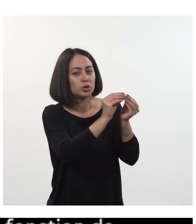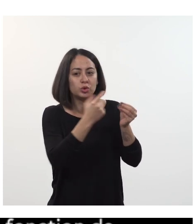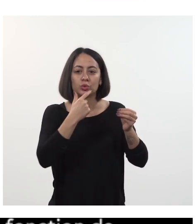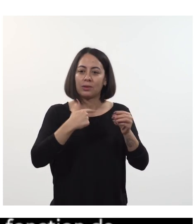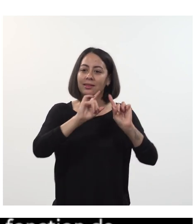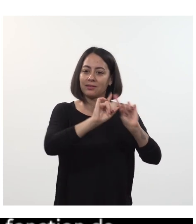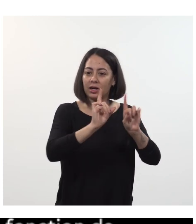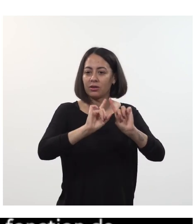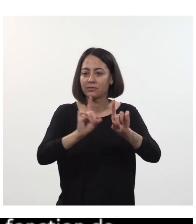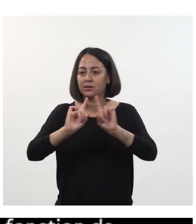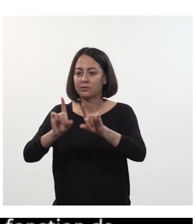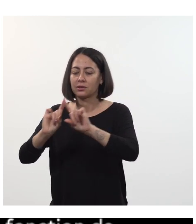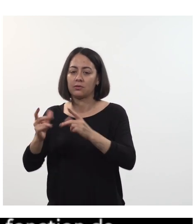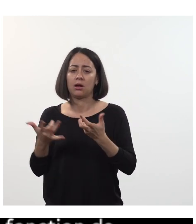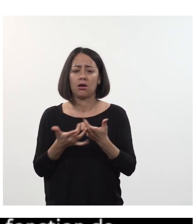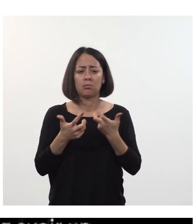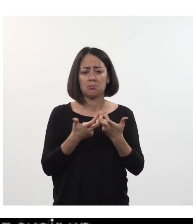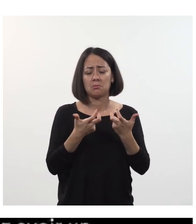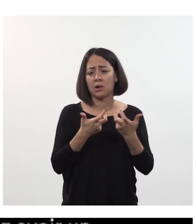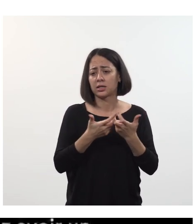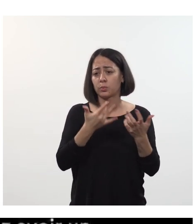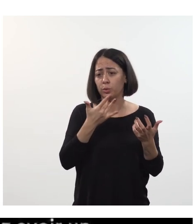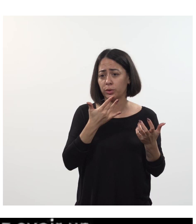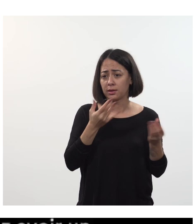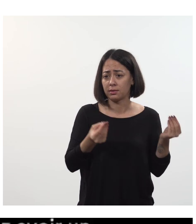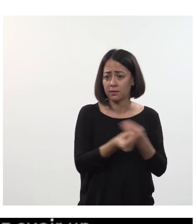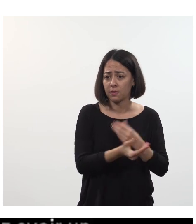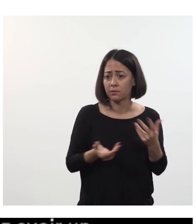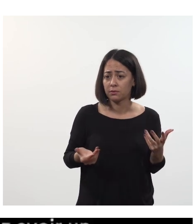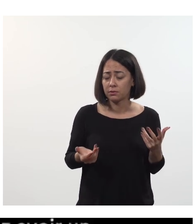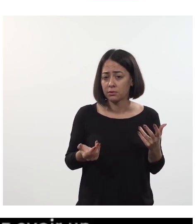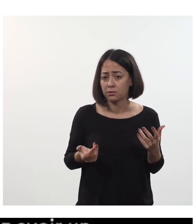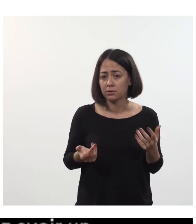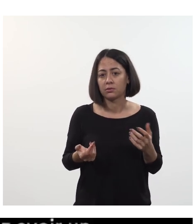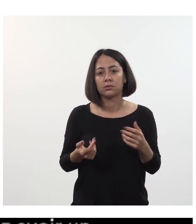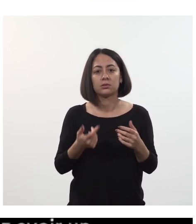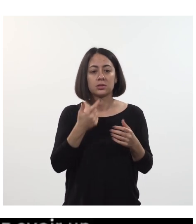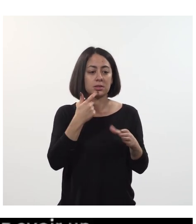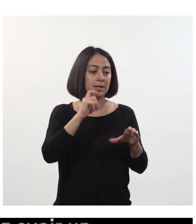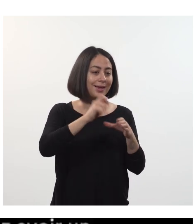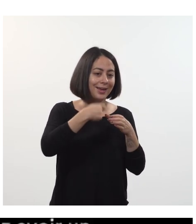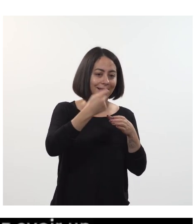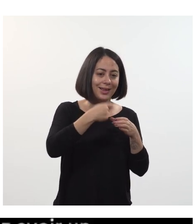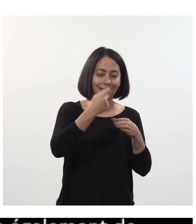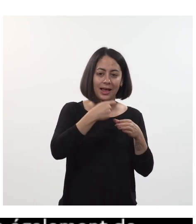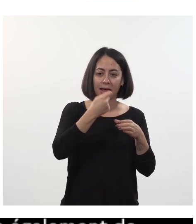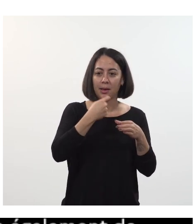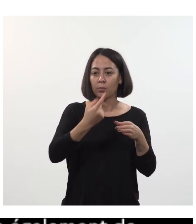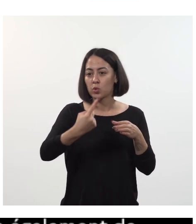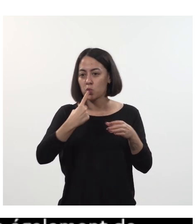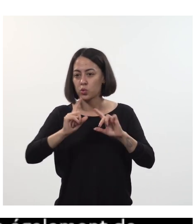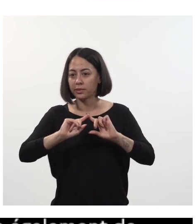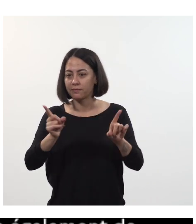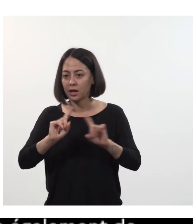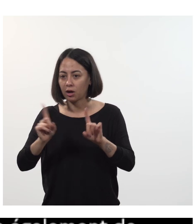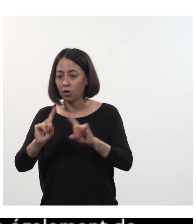sont données dans les établissements. Ça permet bah, soit de varier avec des crèmes enrichies de différents parfums, ça permet aussi d'enrichir